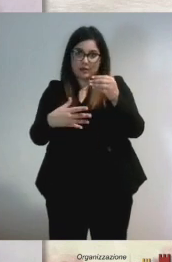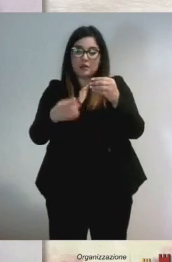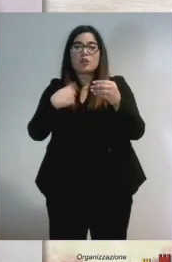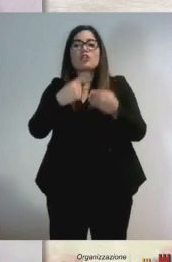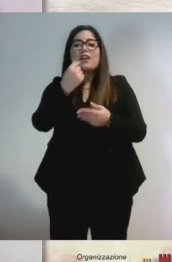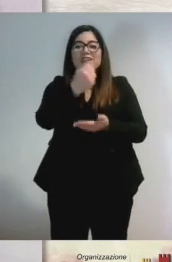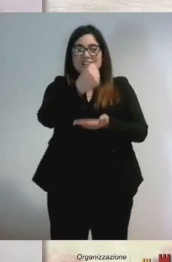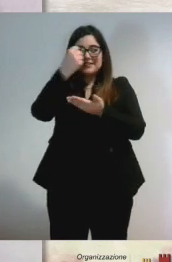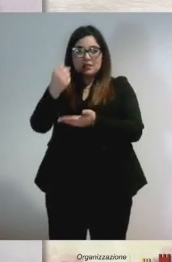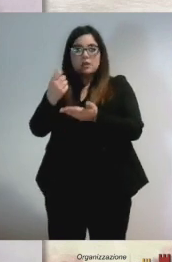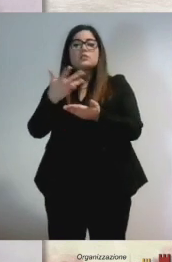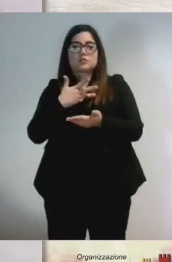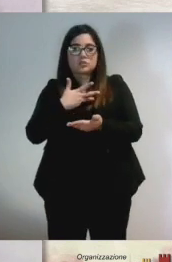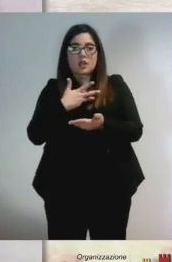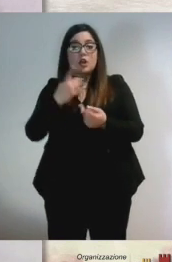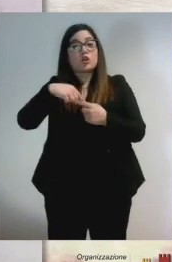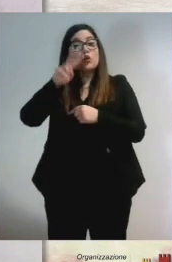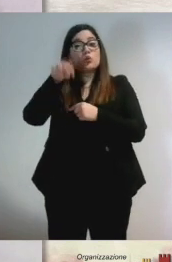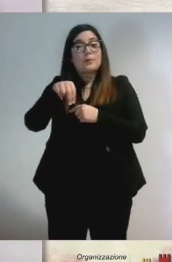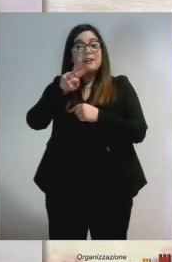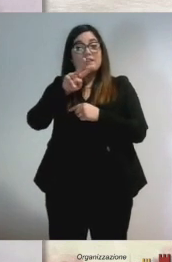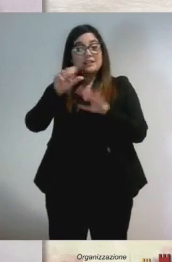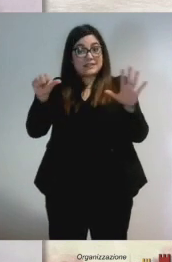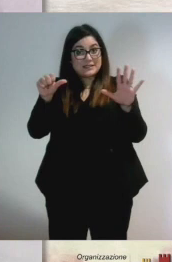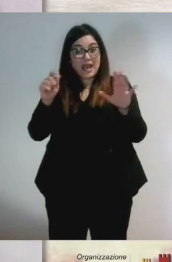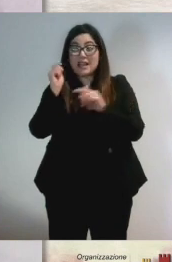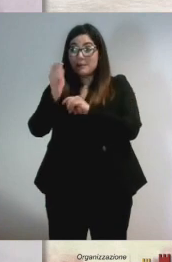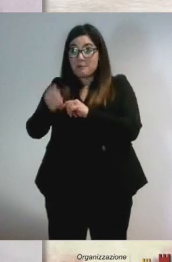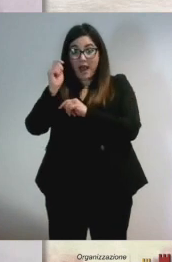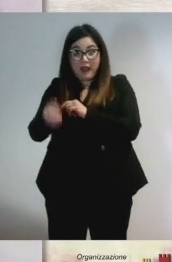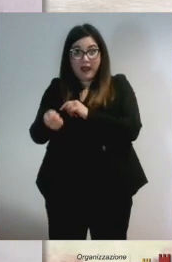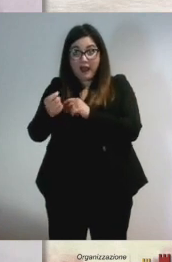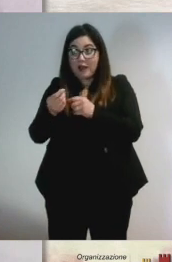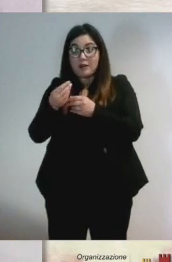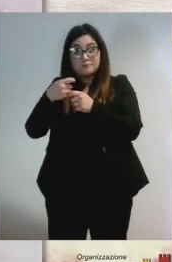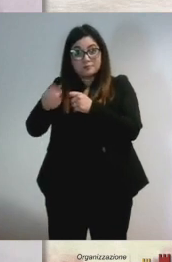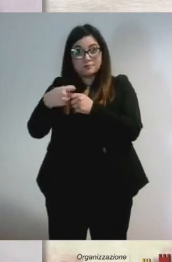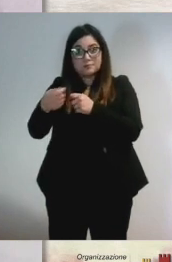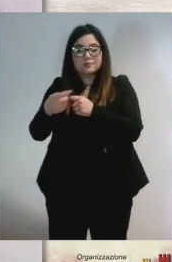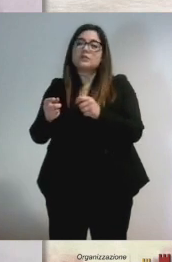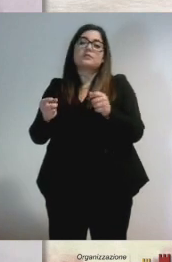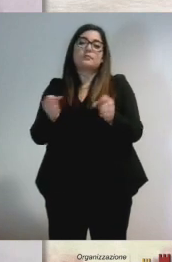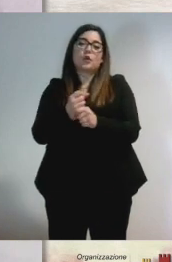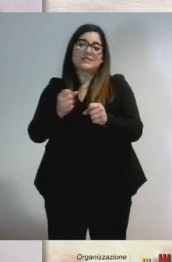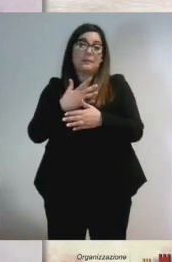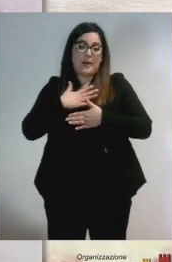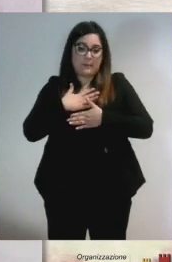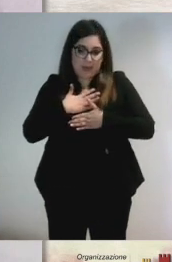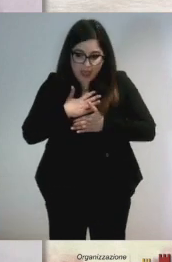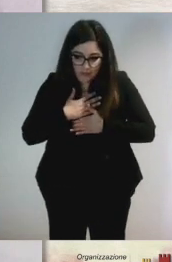le riusciamo a spendere entro i 2026 Secondo me no per come siamo messi e adesso